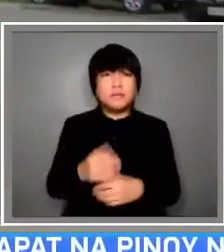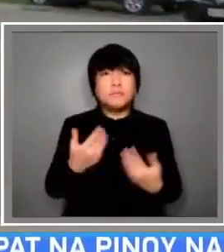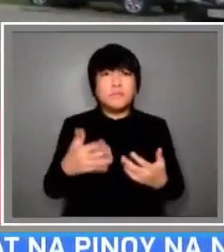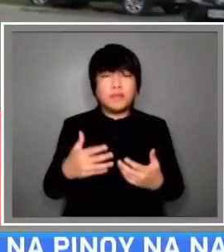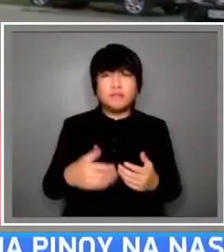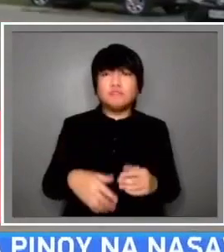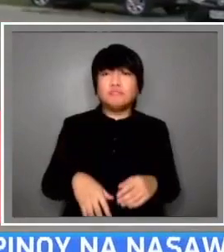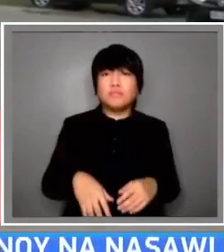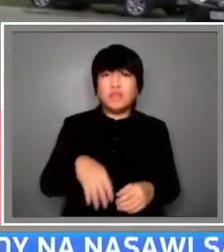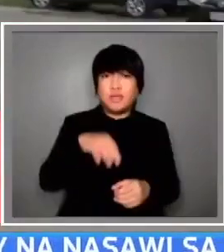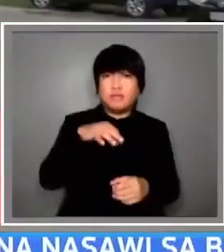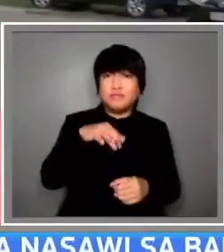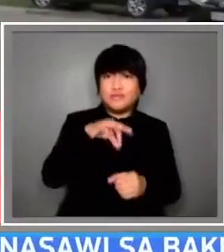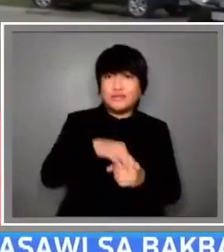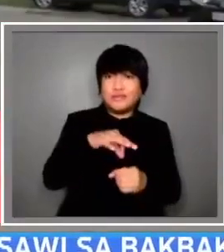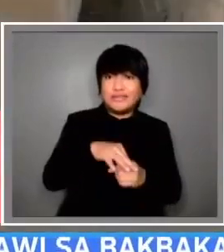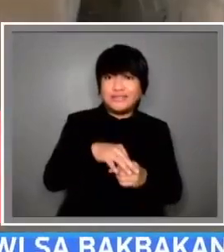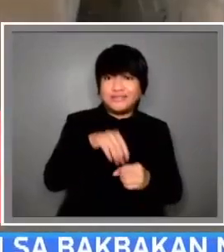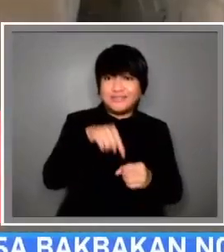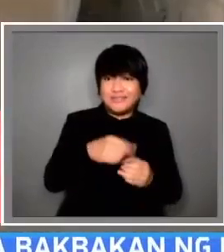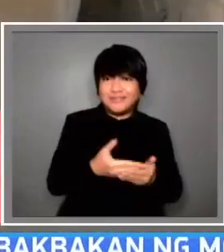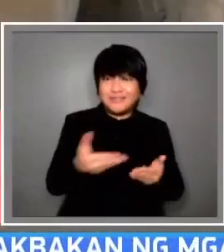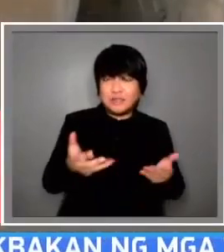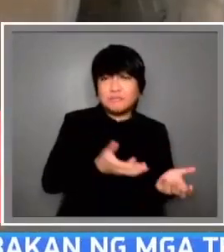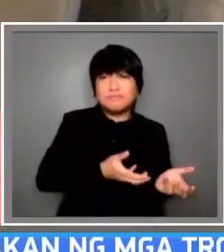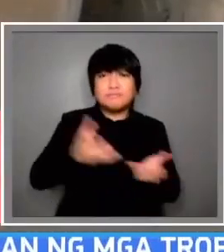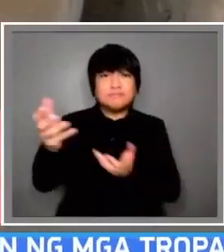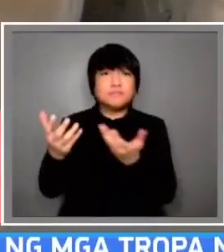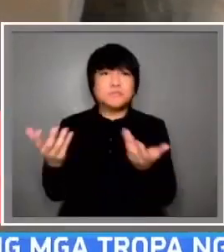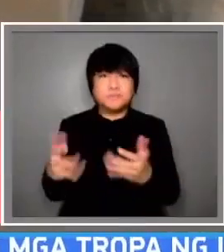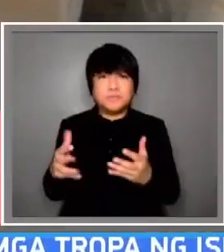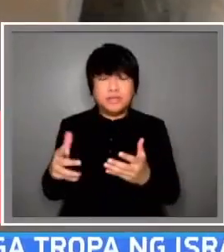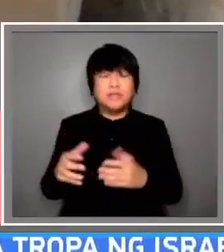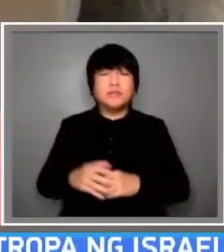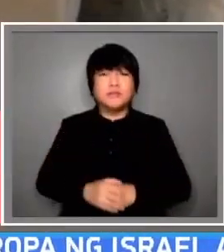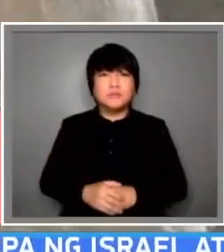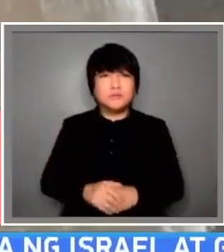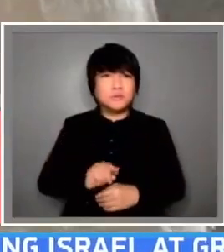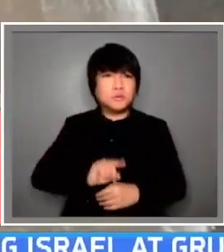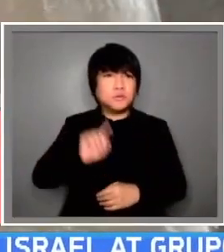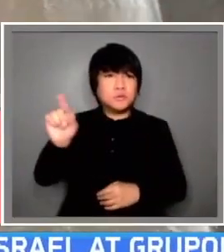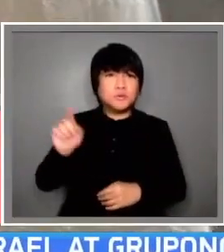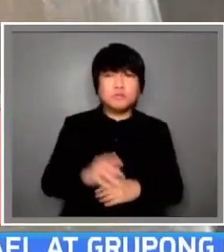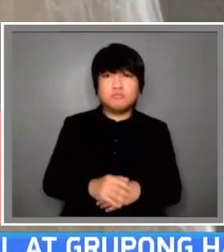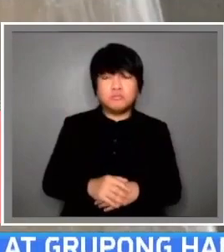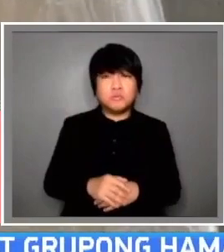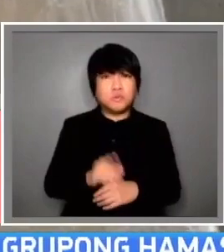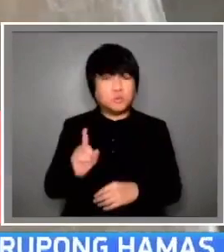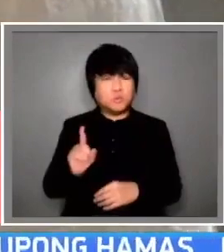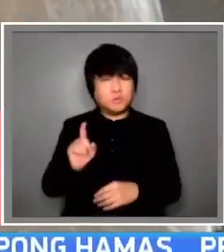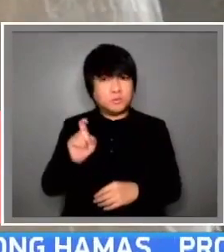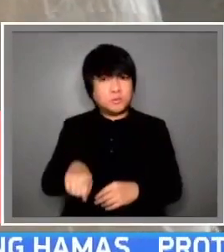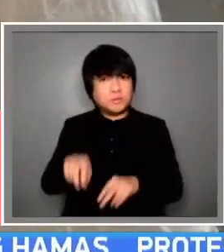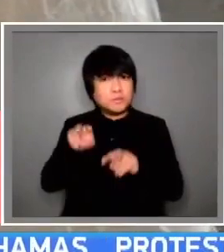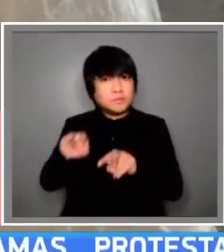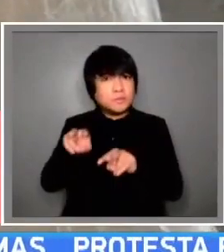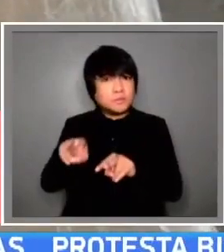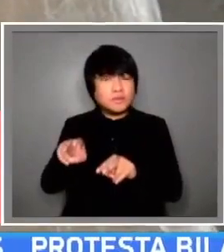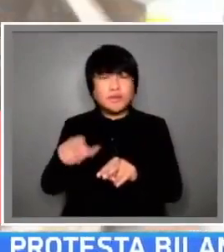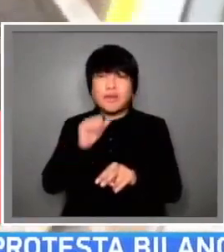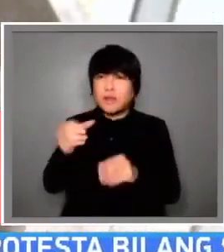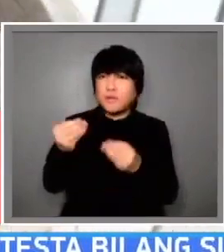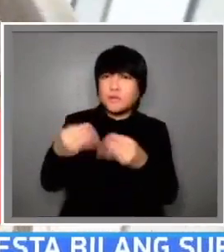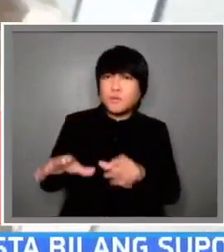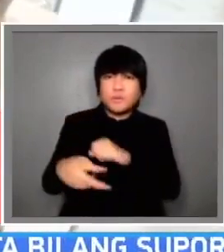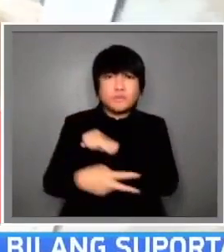mga yan sa opisina ng Camarines Sur Provincial Treasurer's Office. Mahigpit yang binabantayan para hindi mawala, manakaw